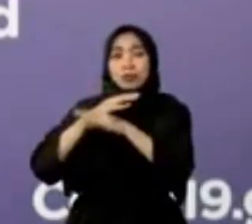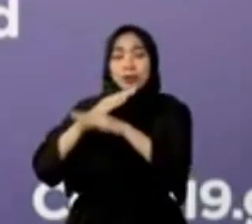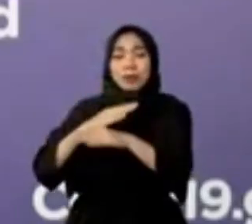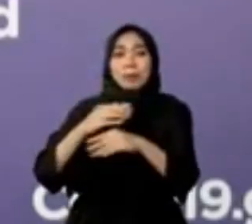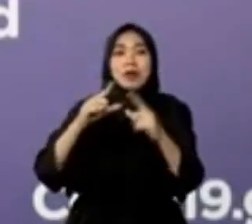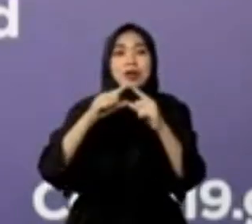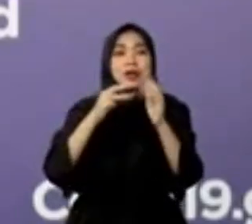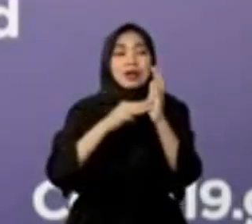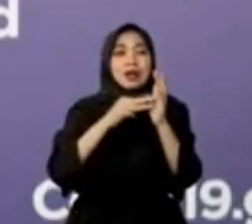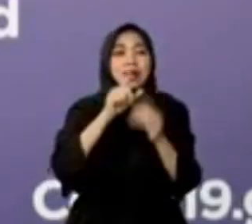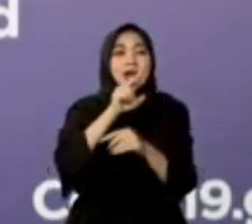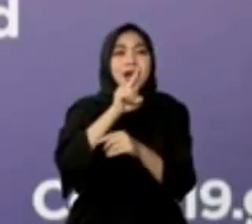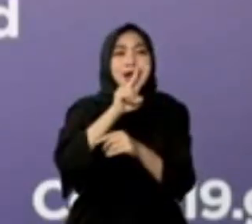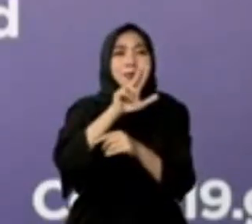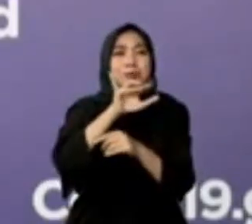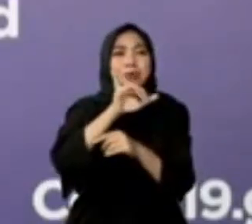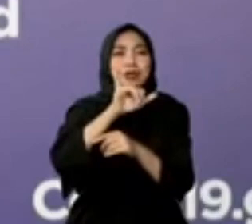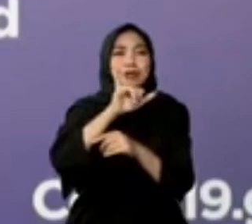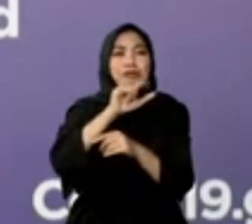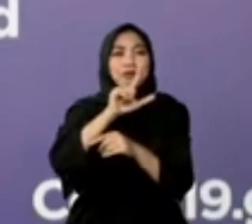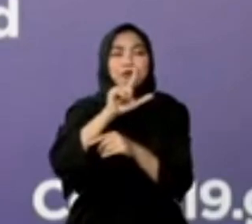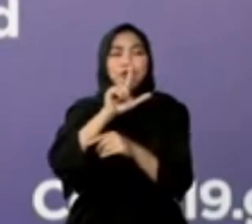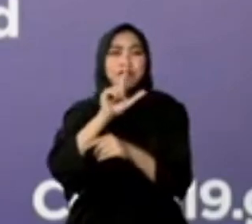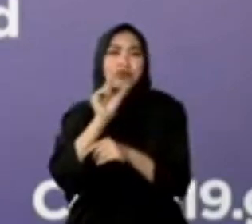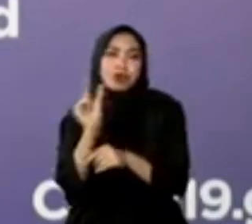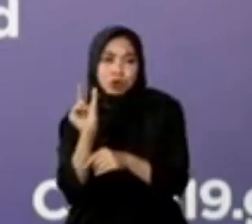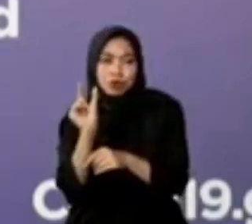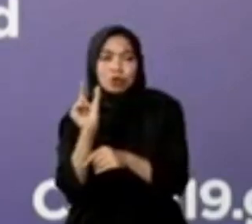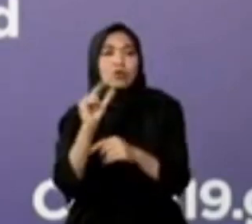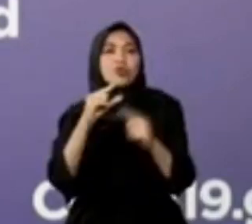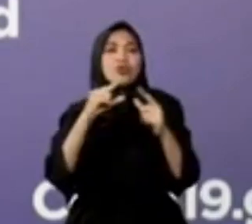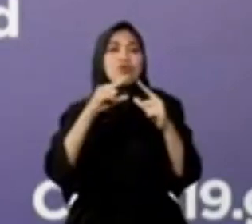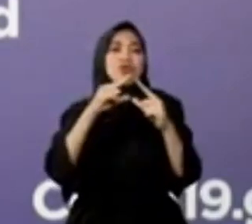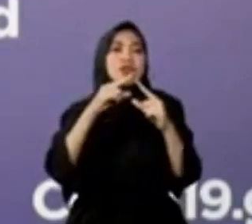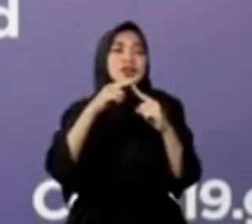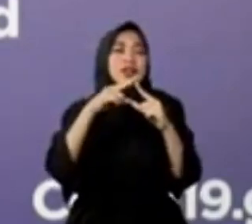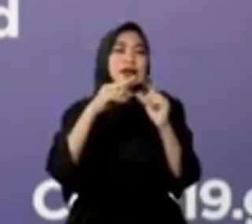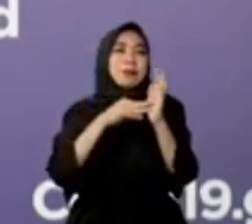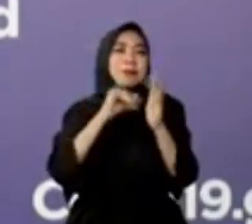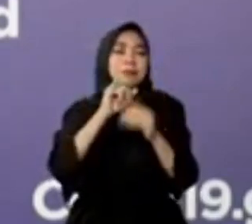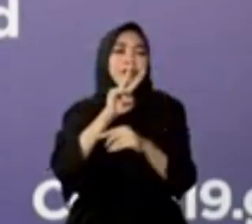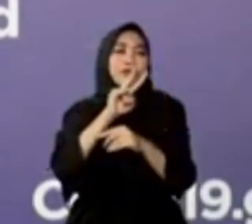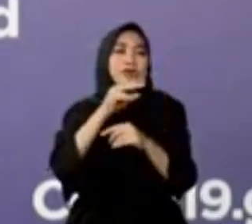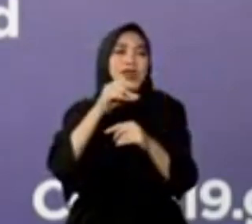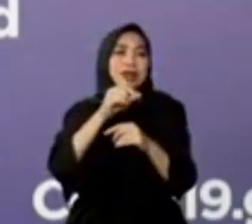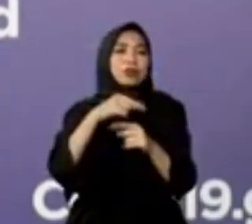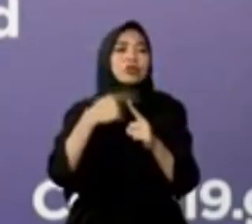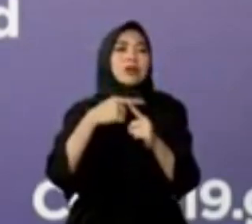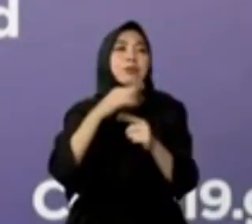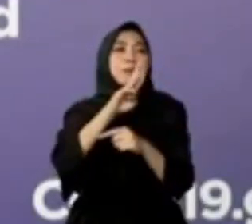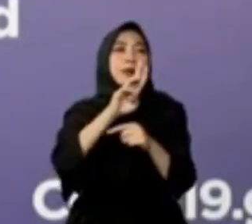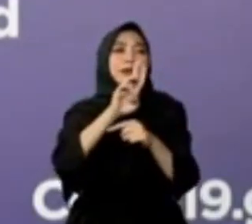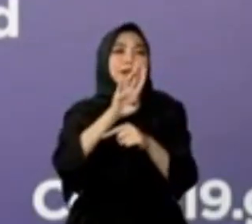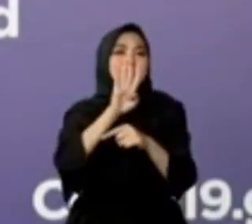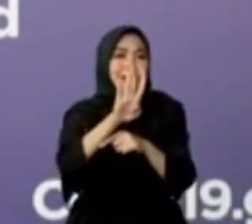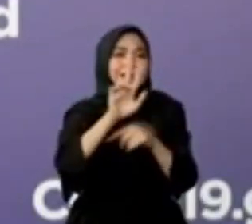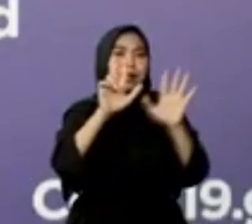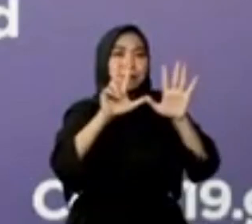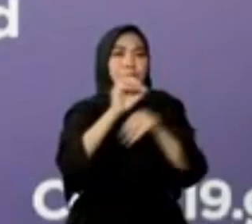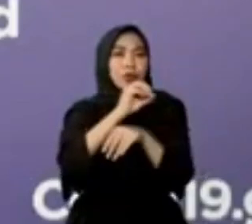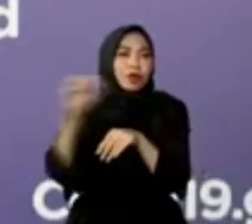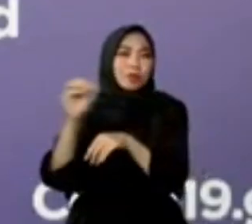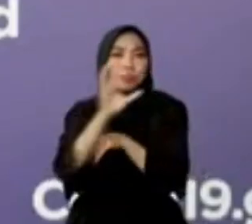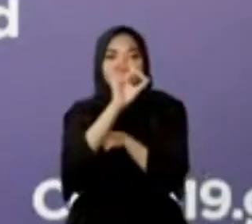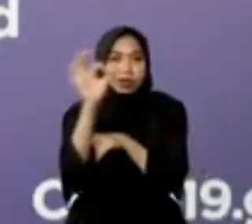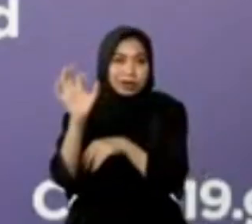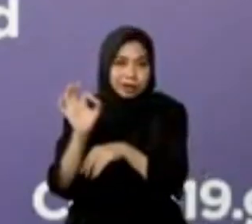atau Oseltamivir. Itu minggu depan juga bertambah hampir 480.000. Kemudian juga yang terkait